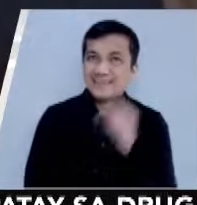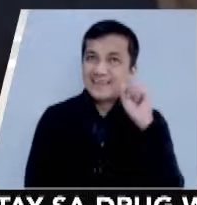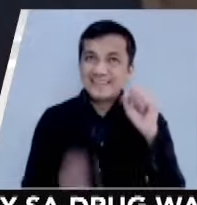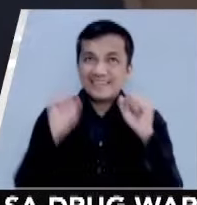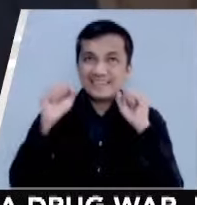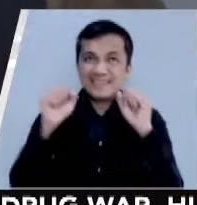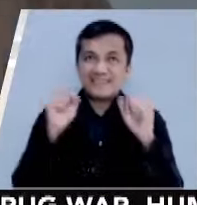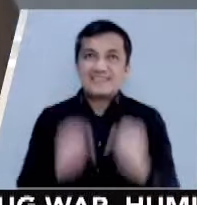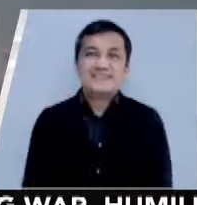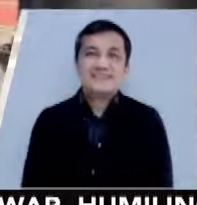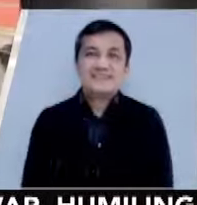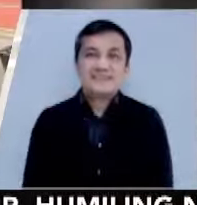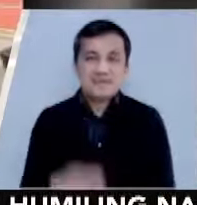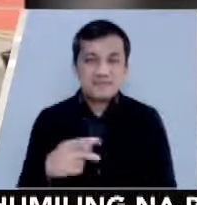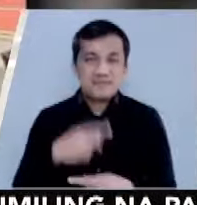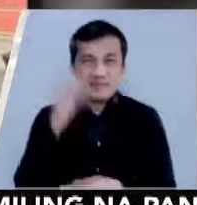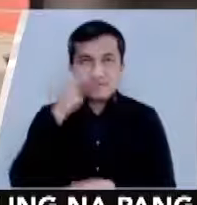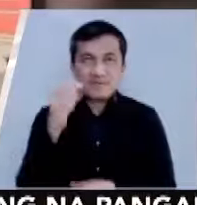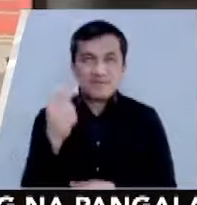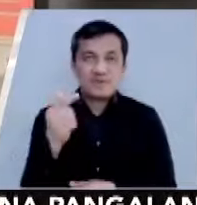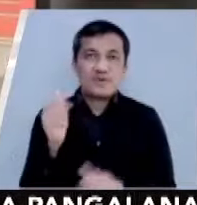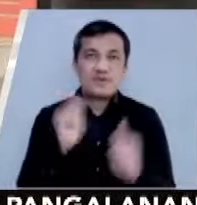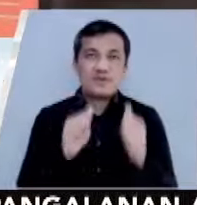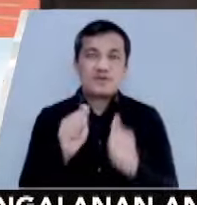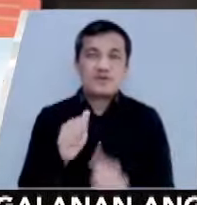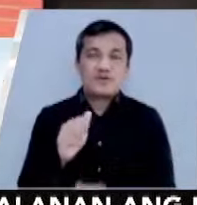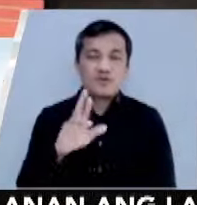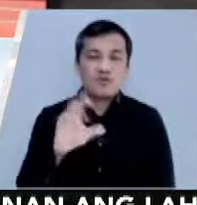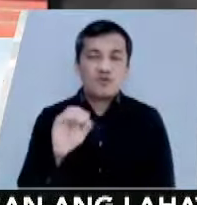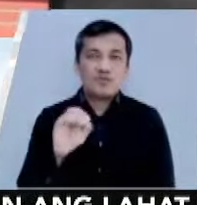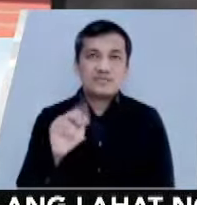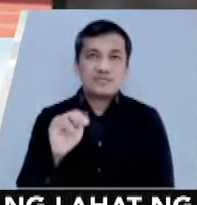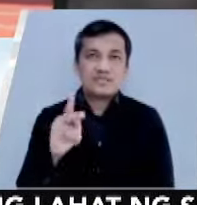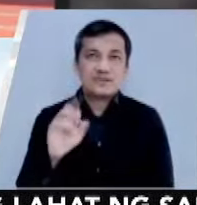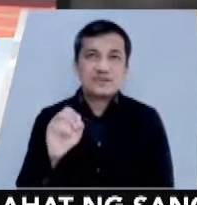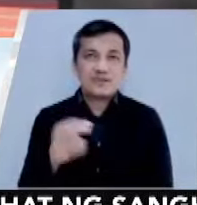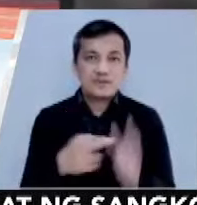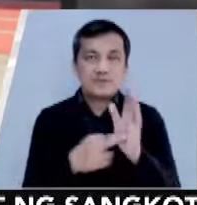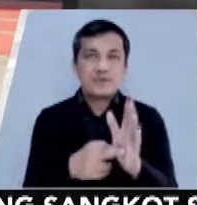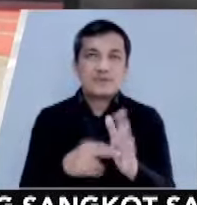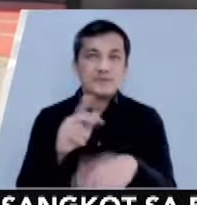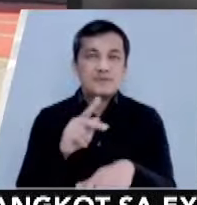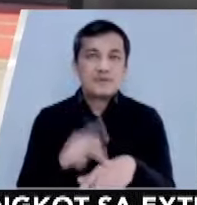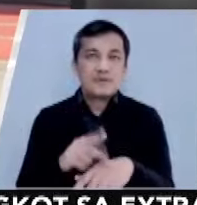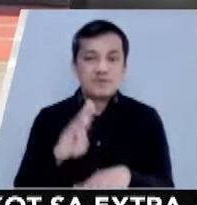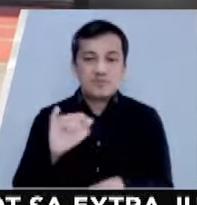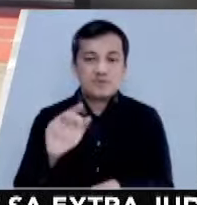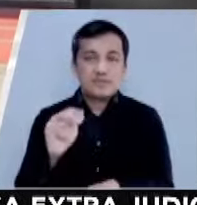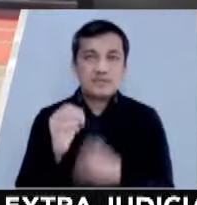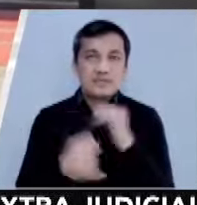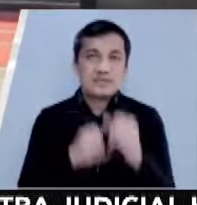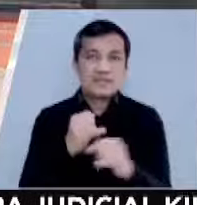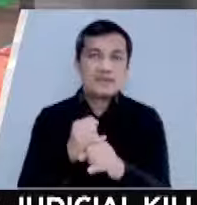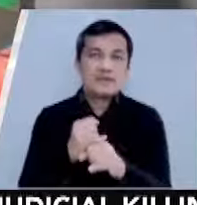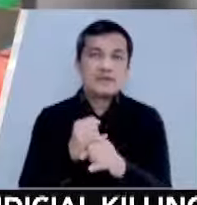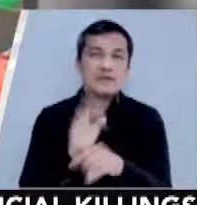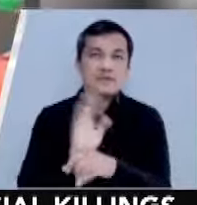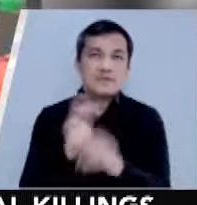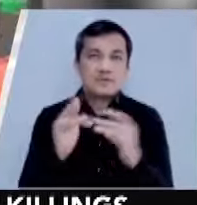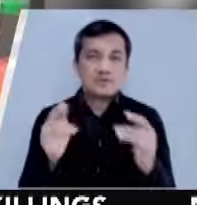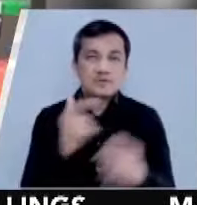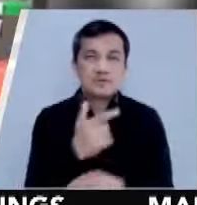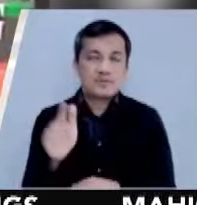Proud Pinoy si Kapuso actor Roco Nacino nang i-represent niya ang bansa sa Busan International Film Festival 2024.